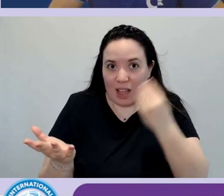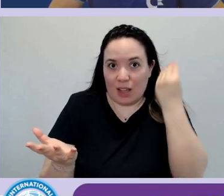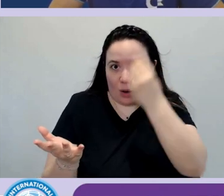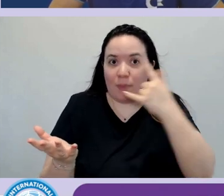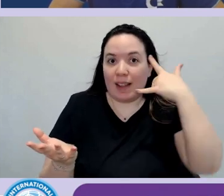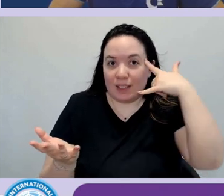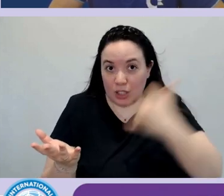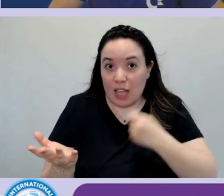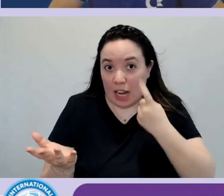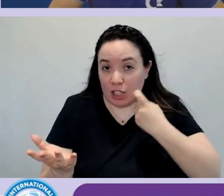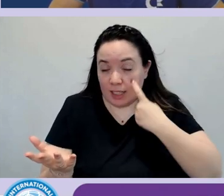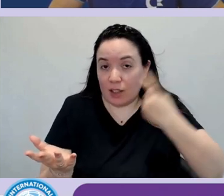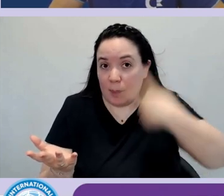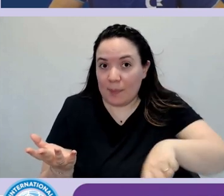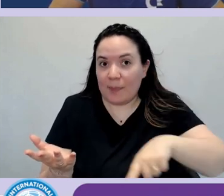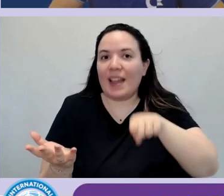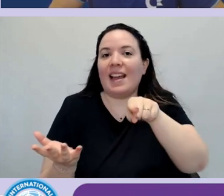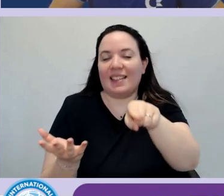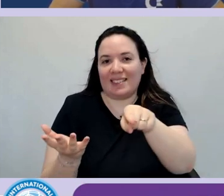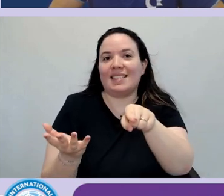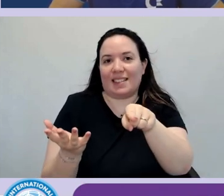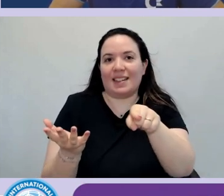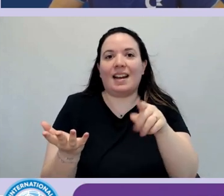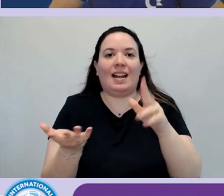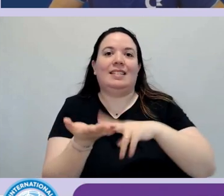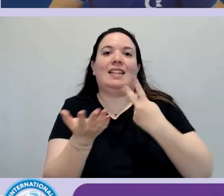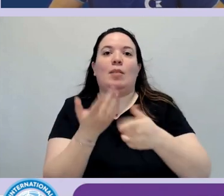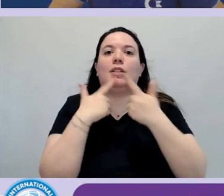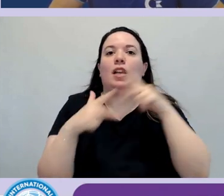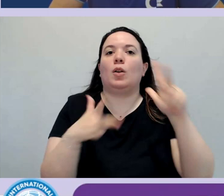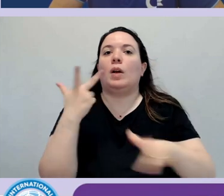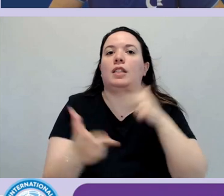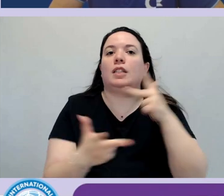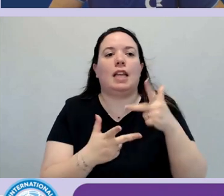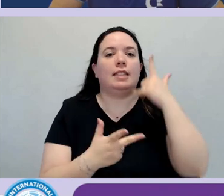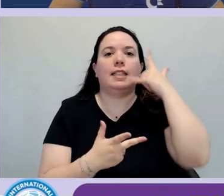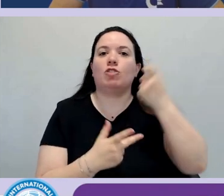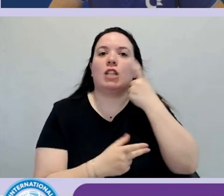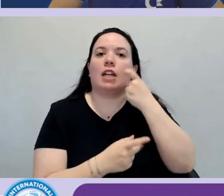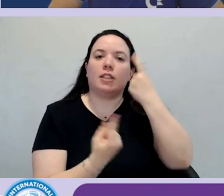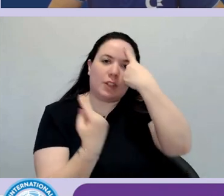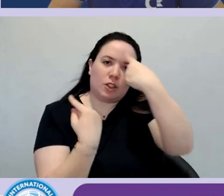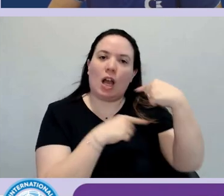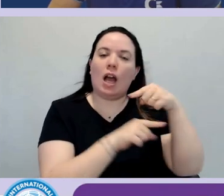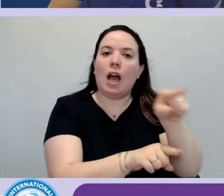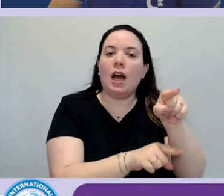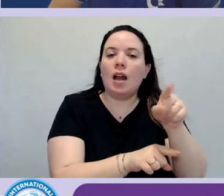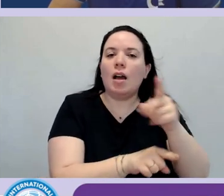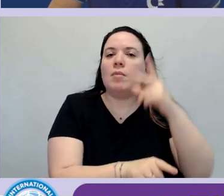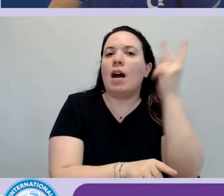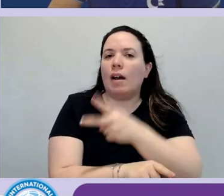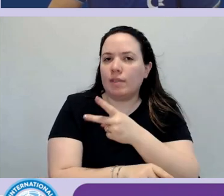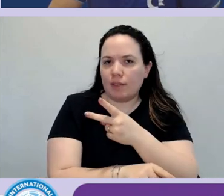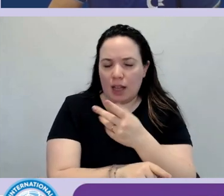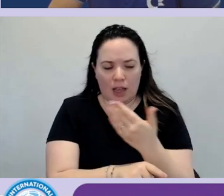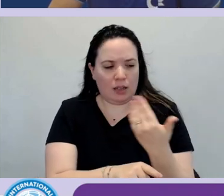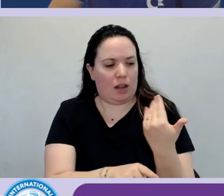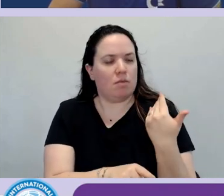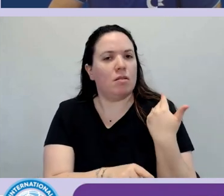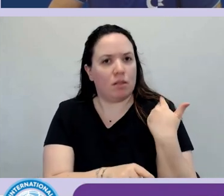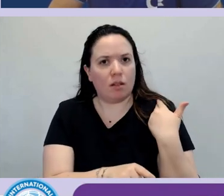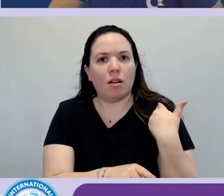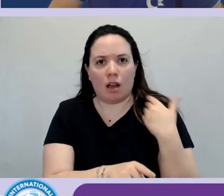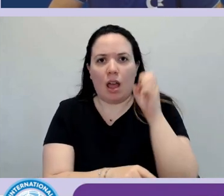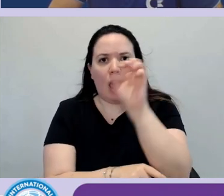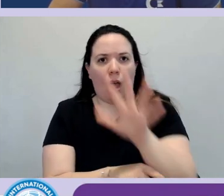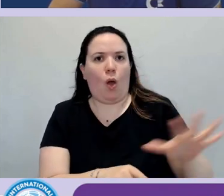all'intelligenza artificiale per generare l' interpreti Lis Ma come hanno detto anche in un ultimo meeting ho